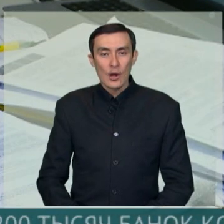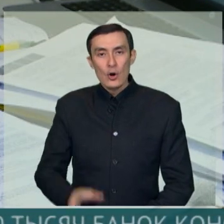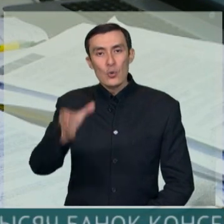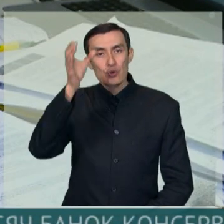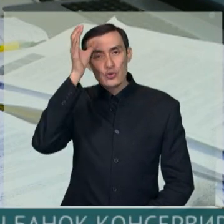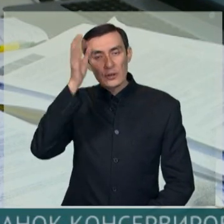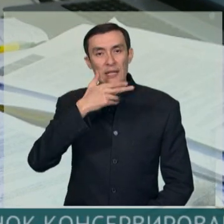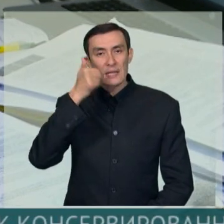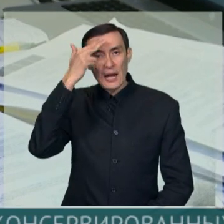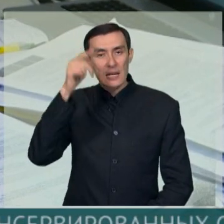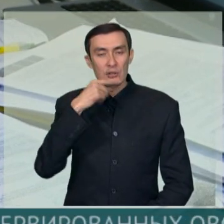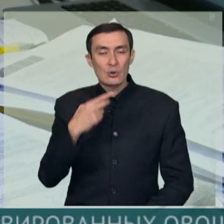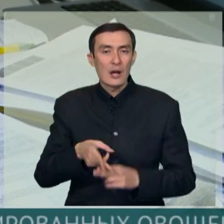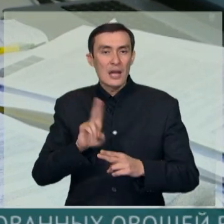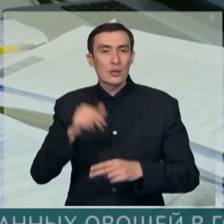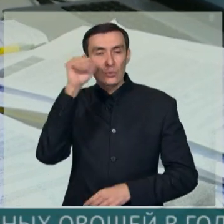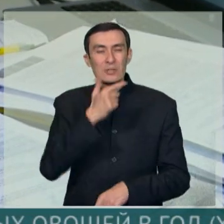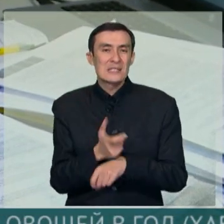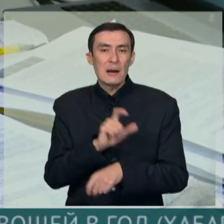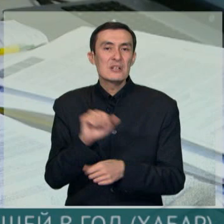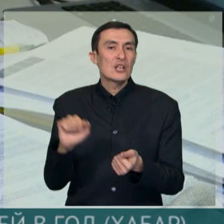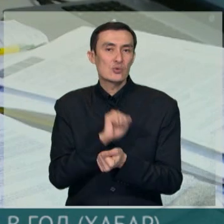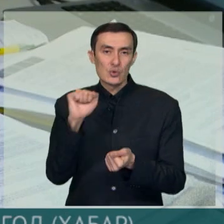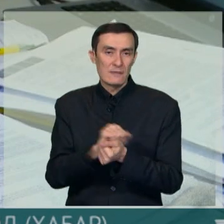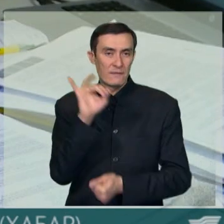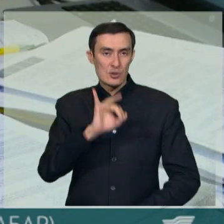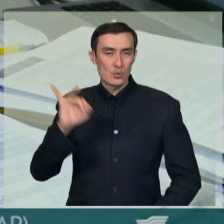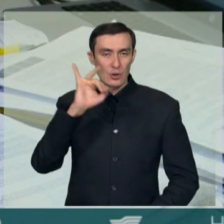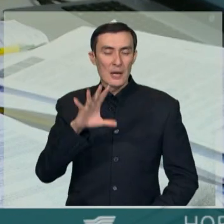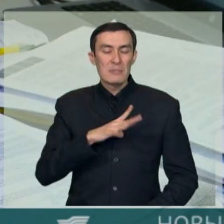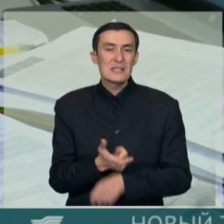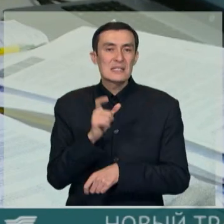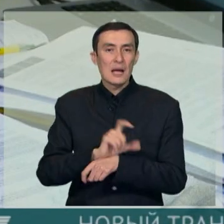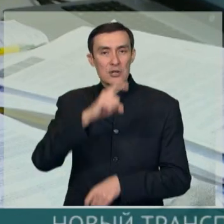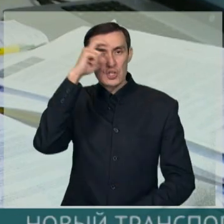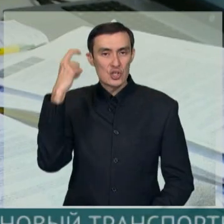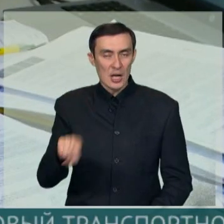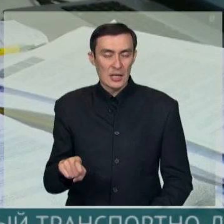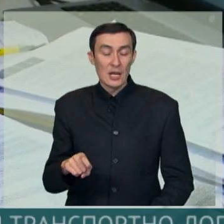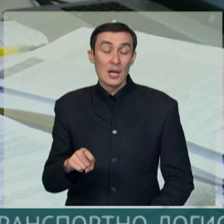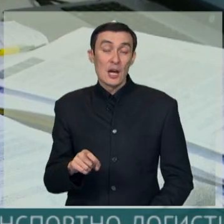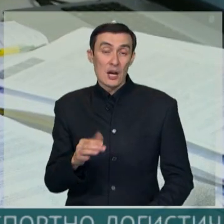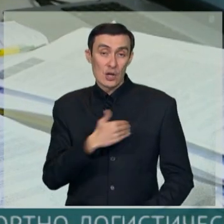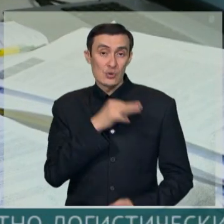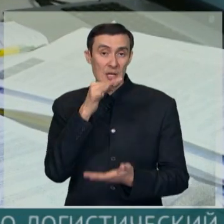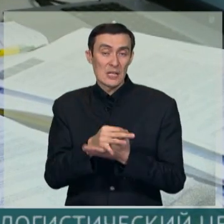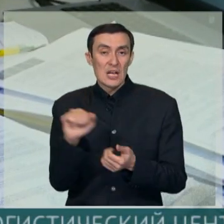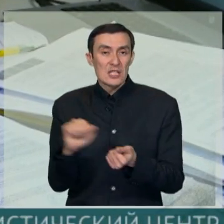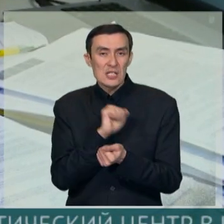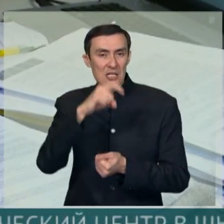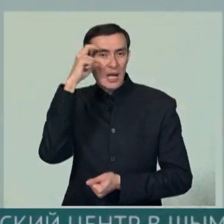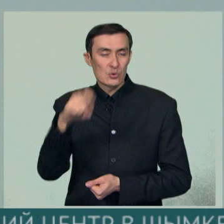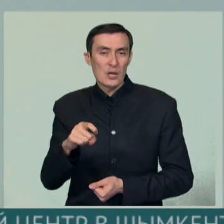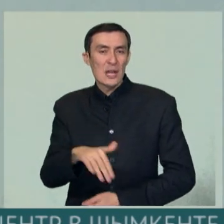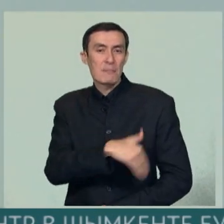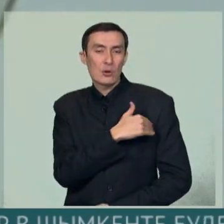Ученые говорят о годе уходящем как о самом засушливом в истории. Он в то же время был одним из самых жарких, я хочу добавить. Засуха и